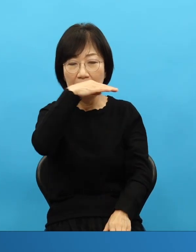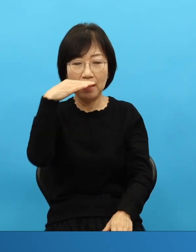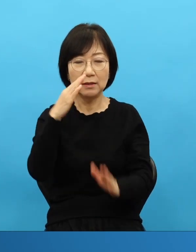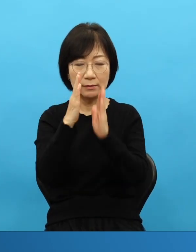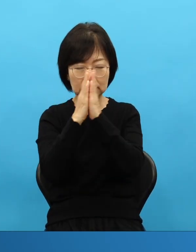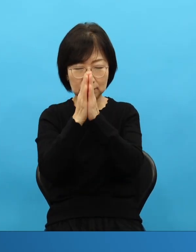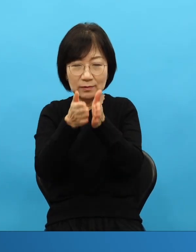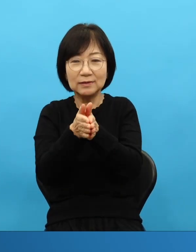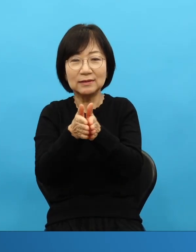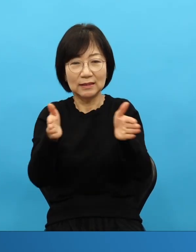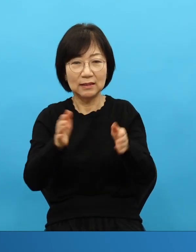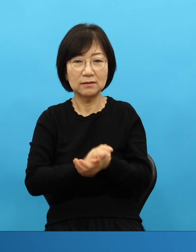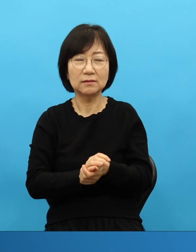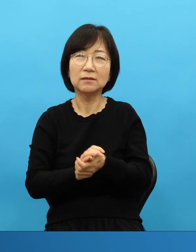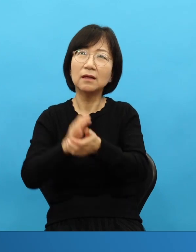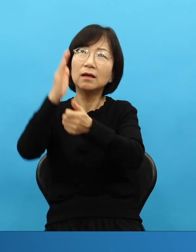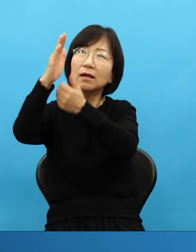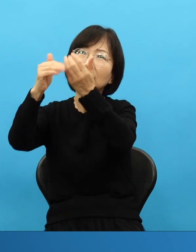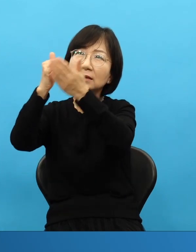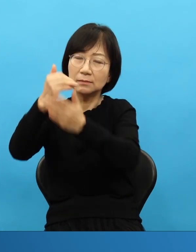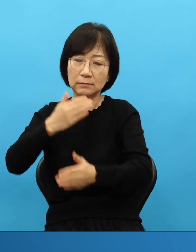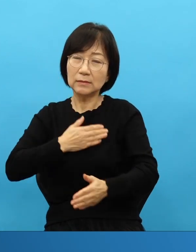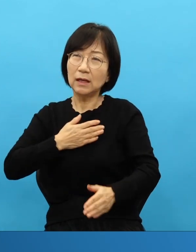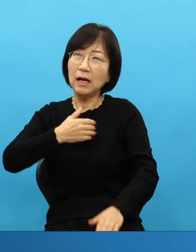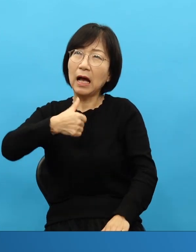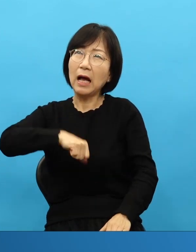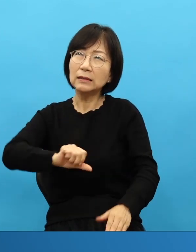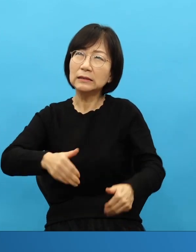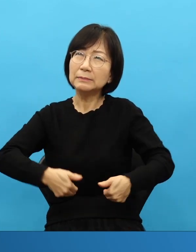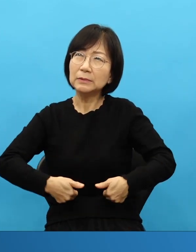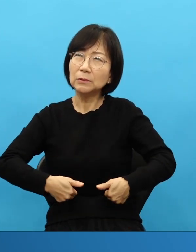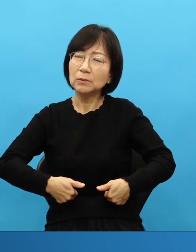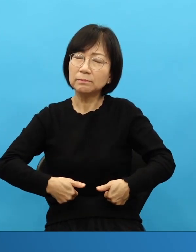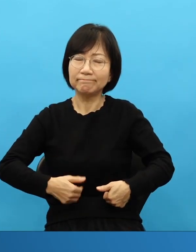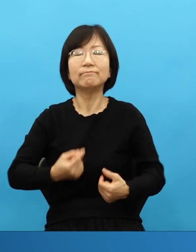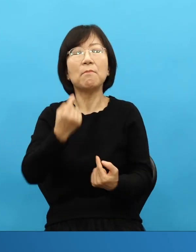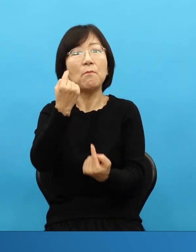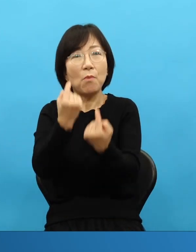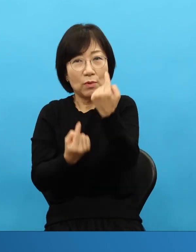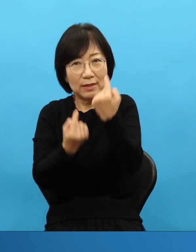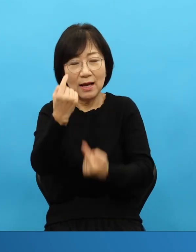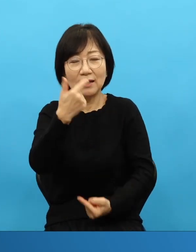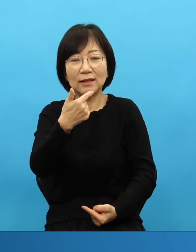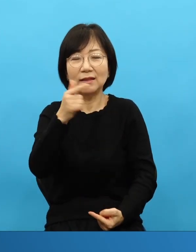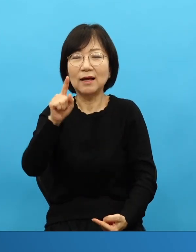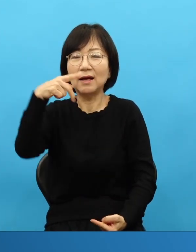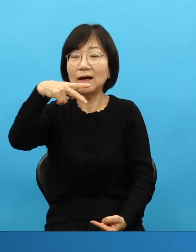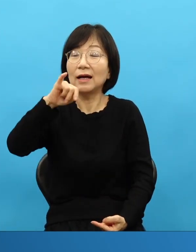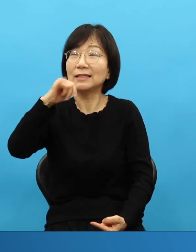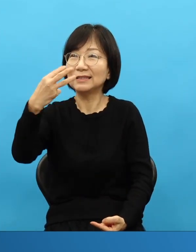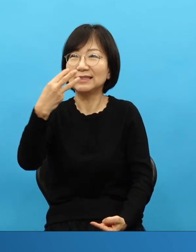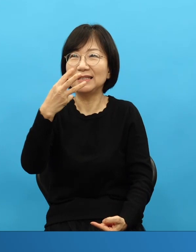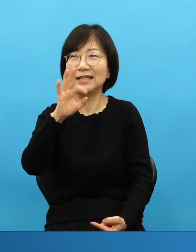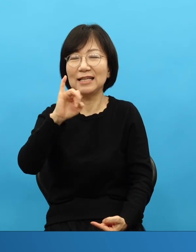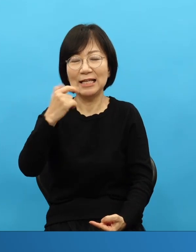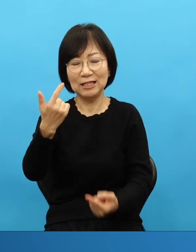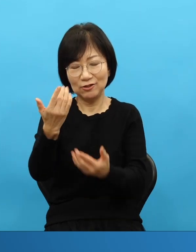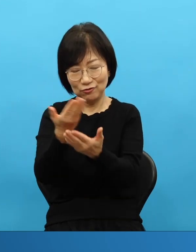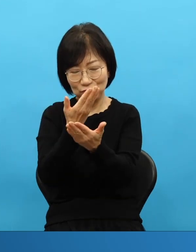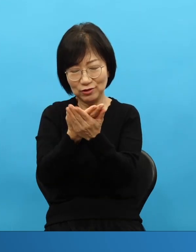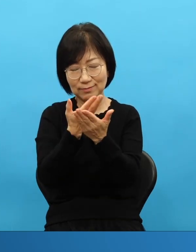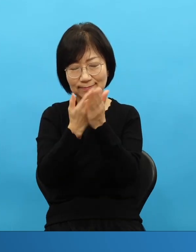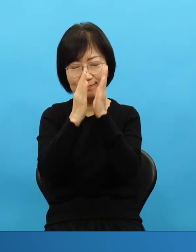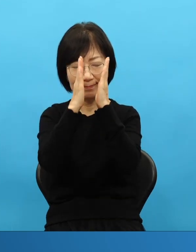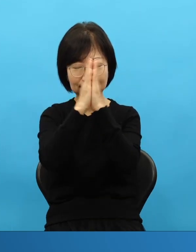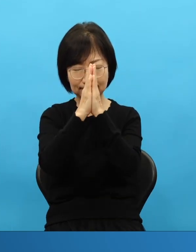것이 아닙니다. 나실인을 주옵소서. That what I need is not a son. Give me a Nazarite. 즉각 응답문이 열리죠. And